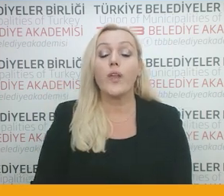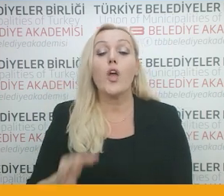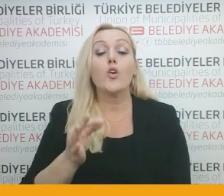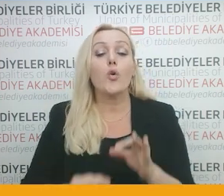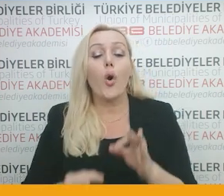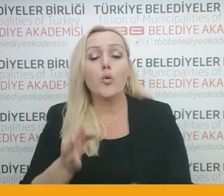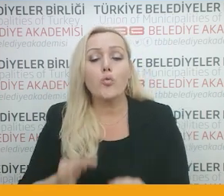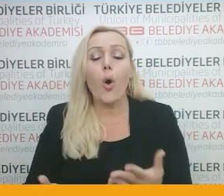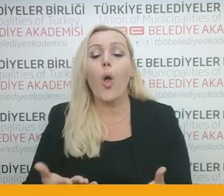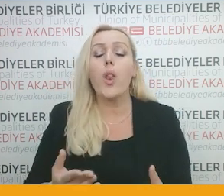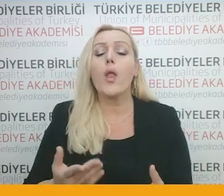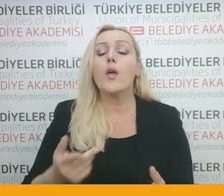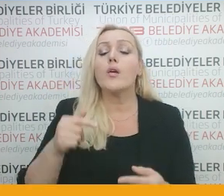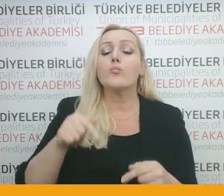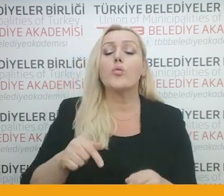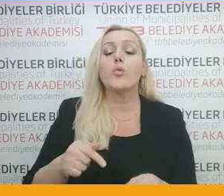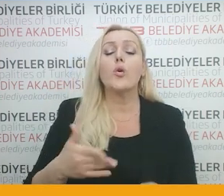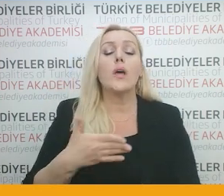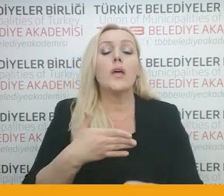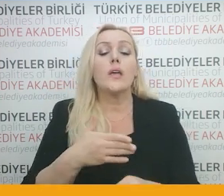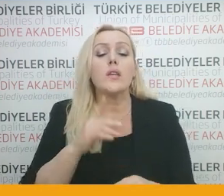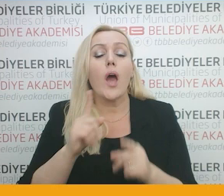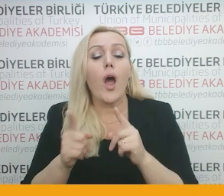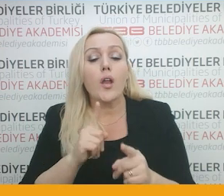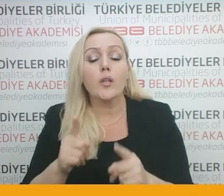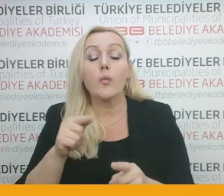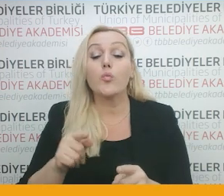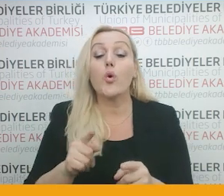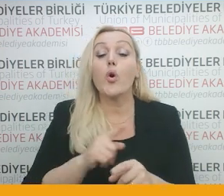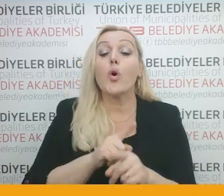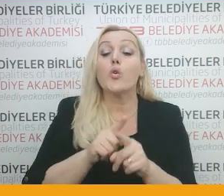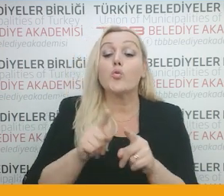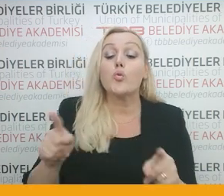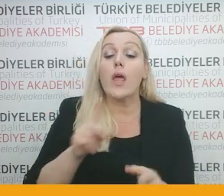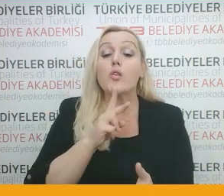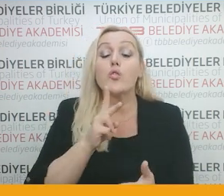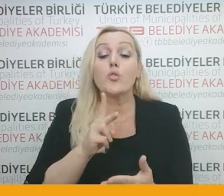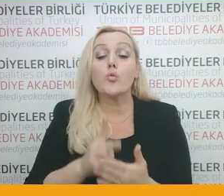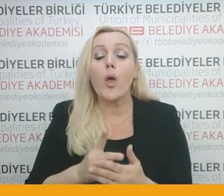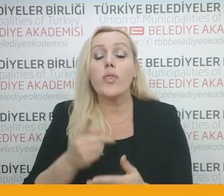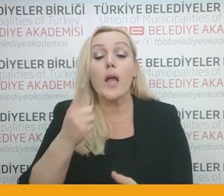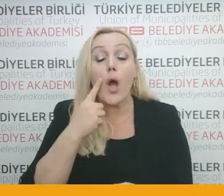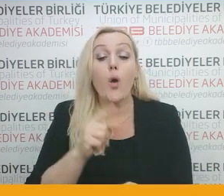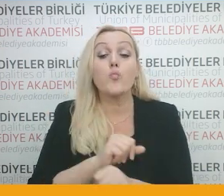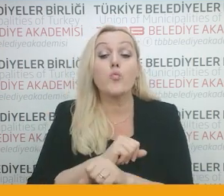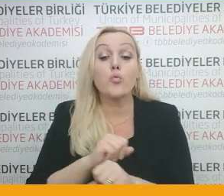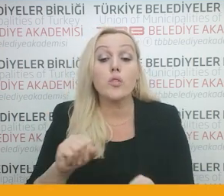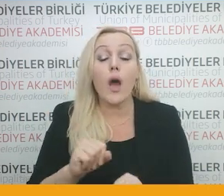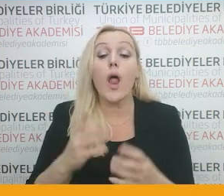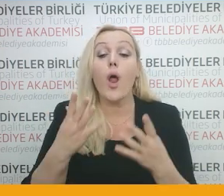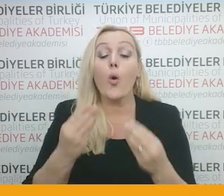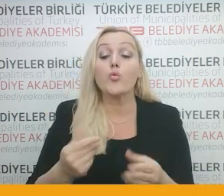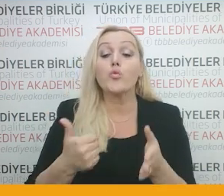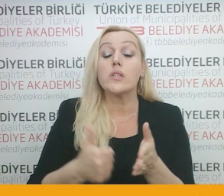Kontrol, denetim, inceleme, kesin hükme bağlama, yargılama. Bu sürecin sonucunda tespit edilen kamu zararı, zararın oluştuğu